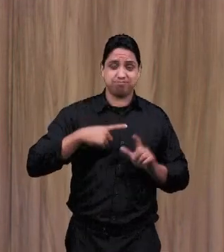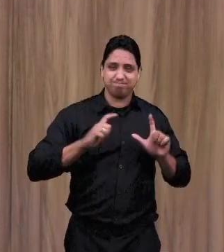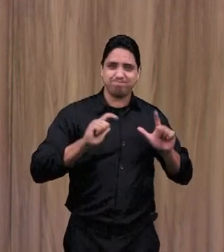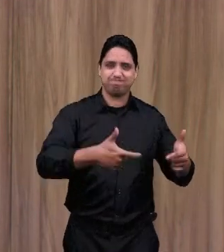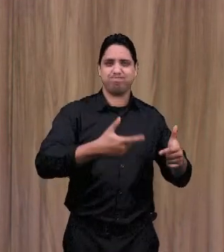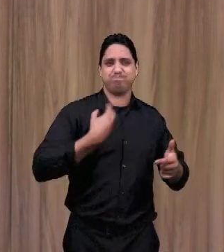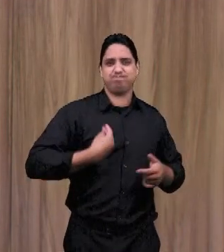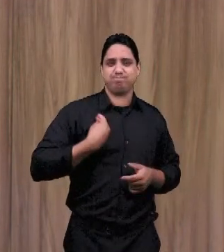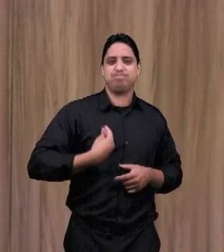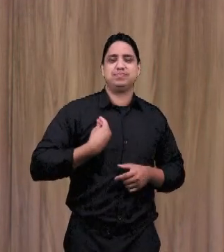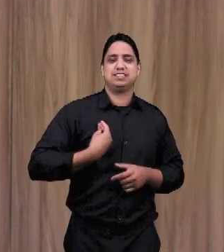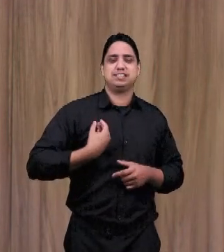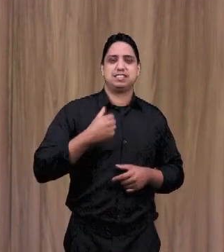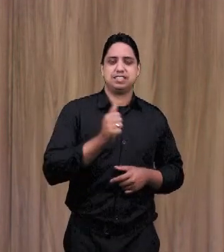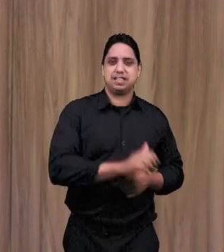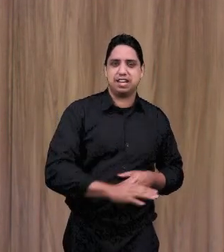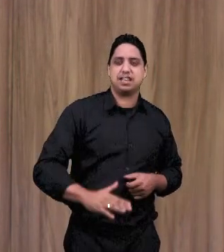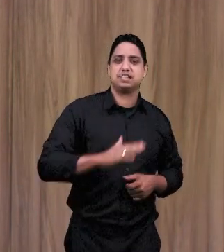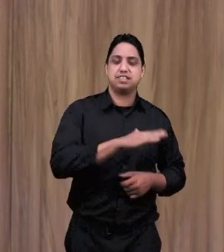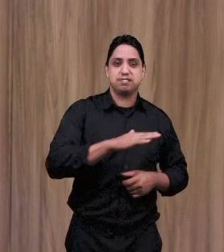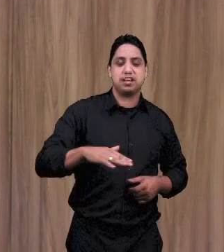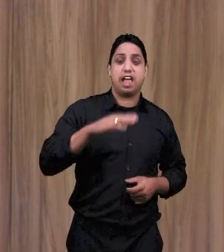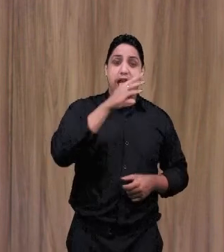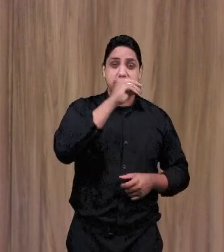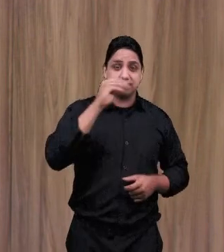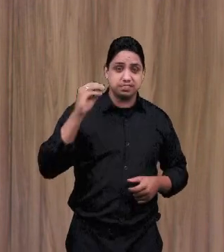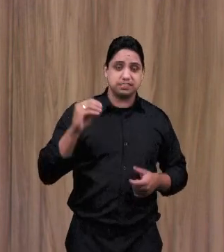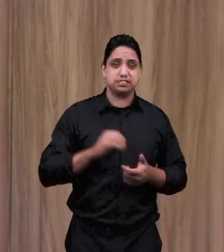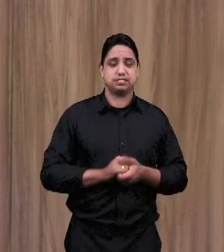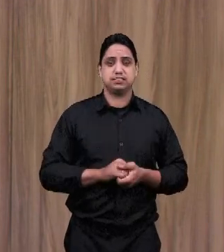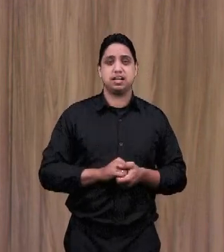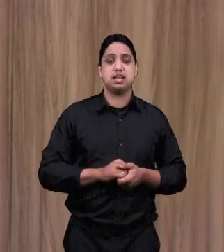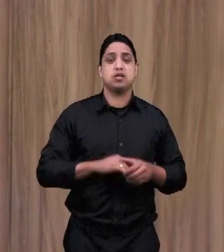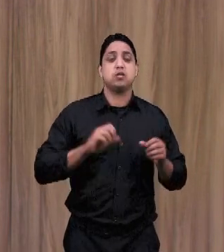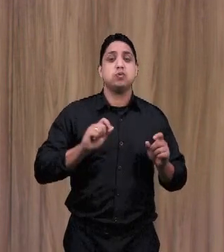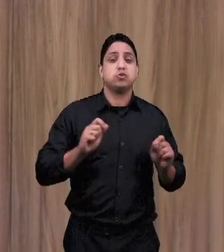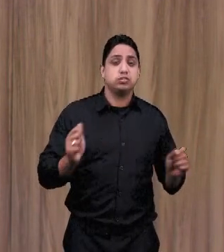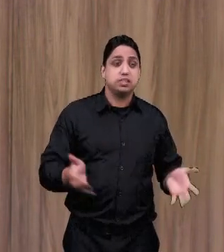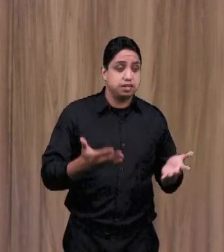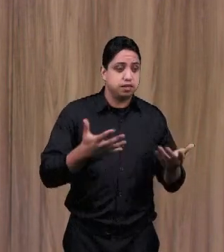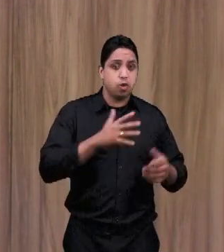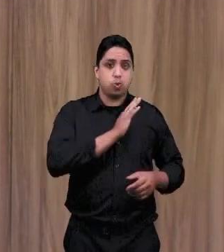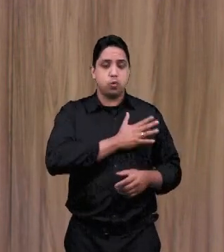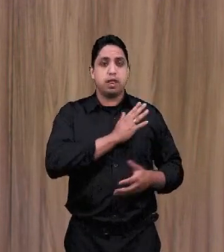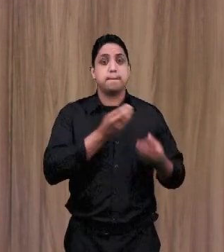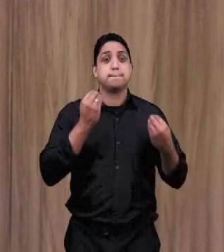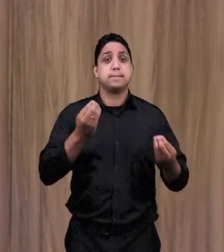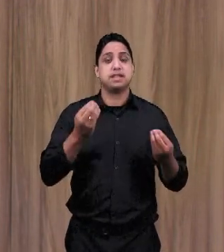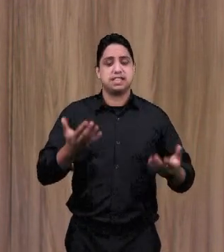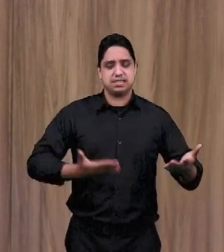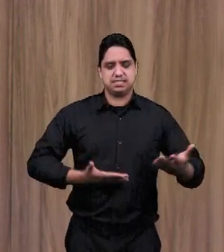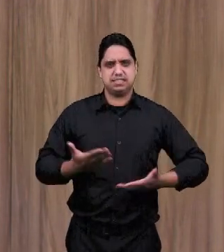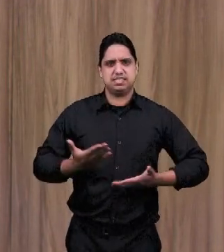nos enfants intermédiaires et adolescents, en les éveillant pour servir